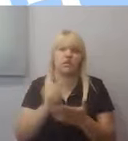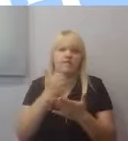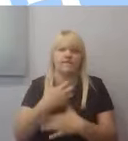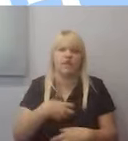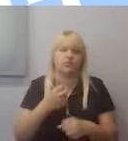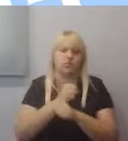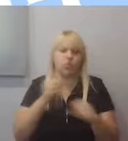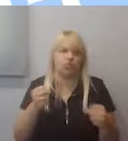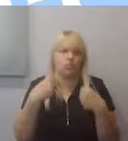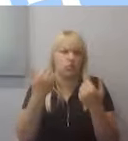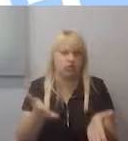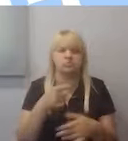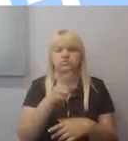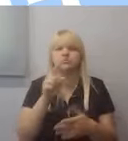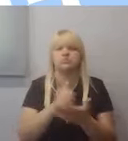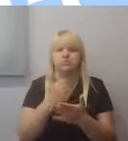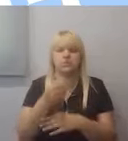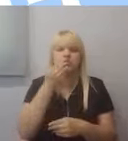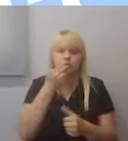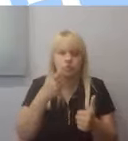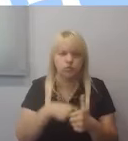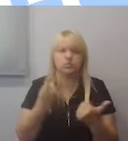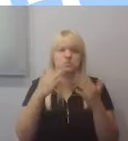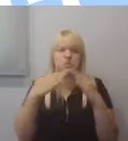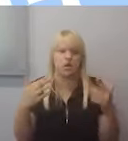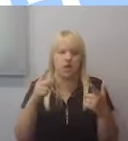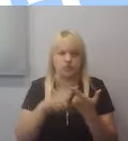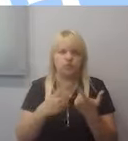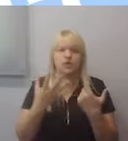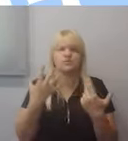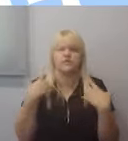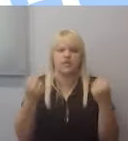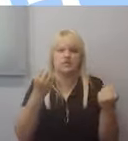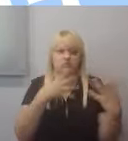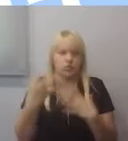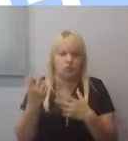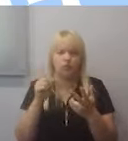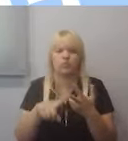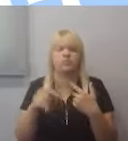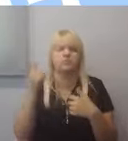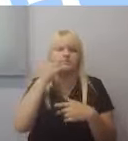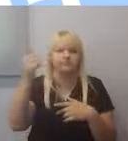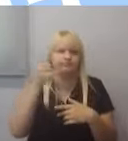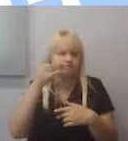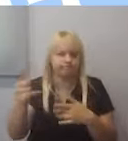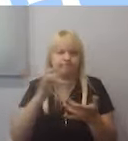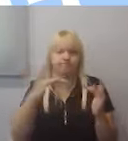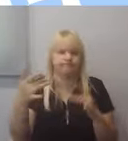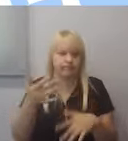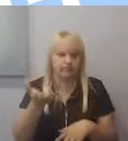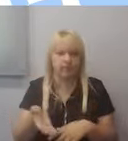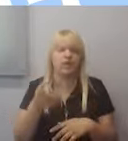tās būs uzturs mājoklis veselības aprūpe sakaru nodrošinājums elektroenerģijas